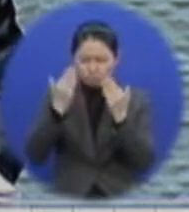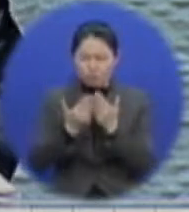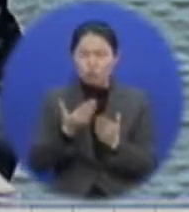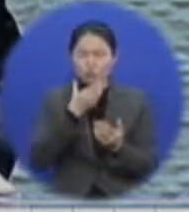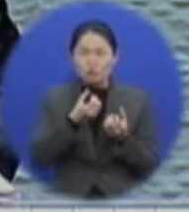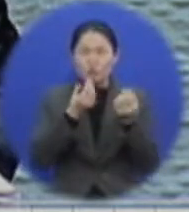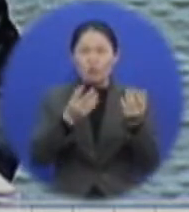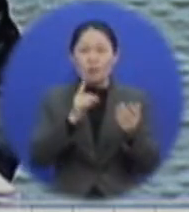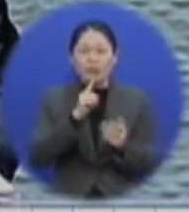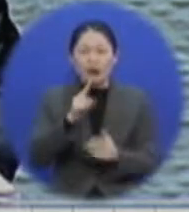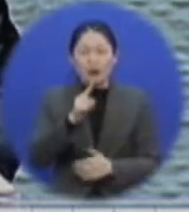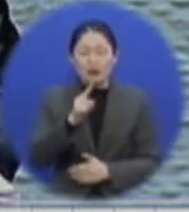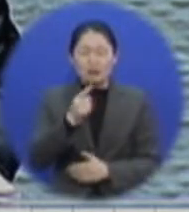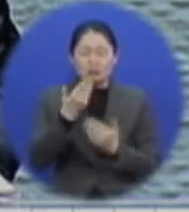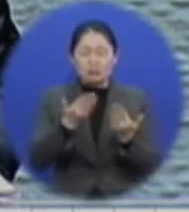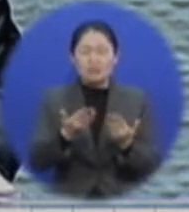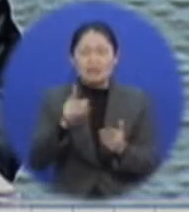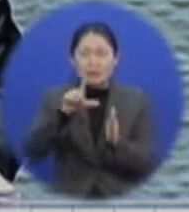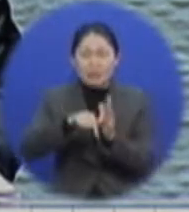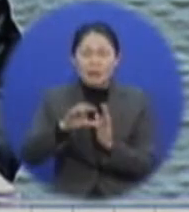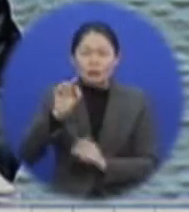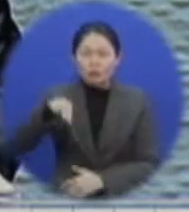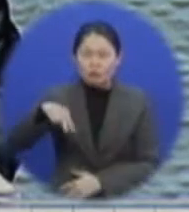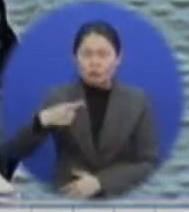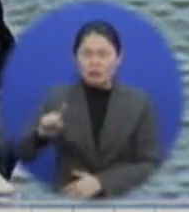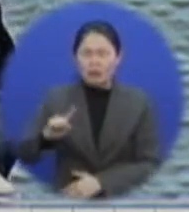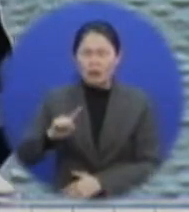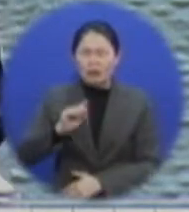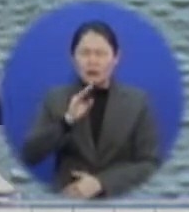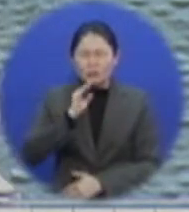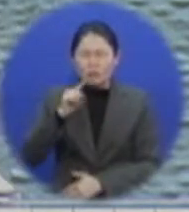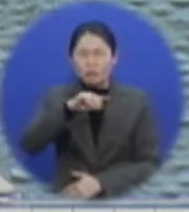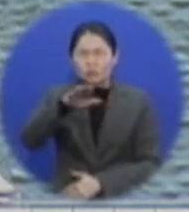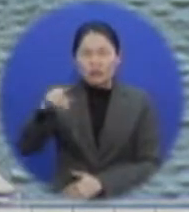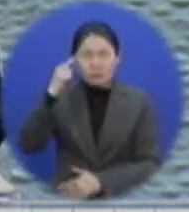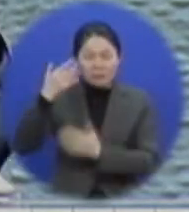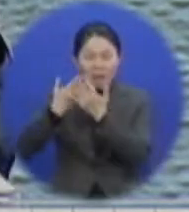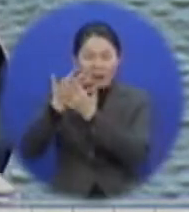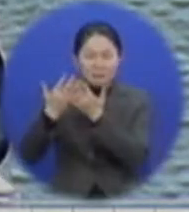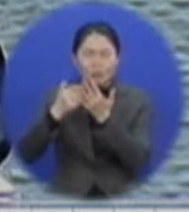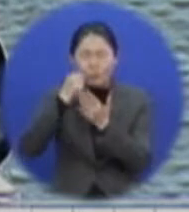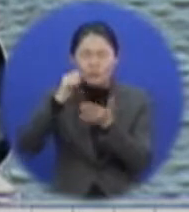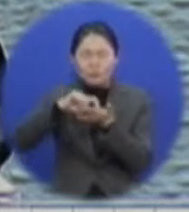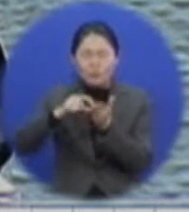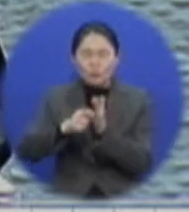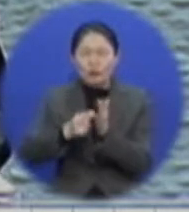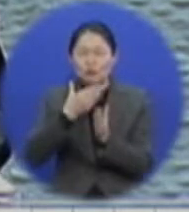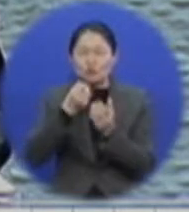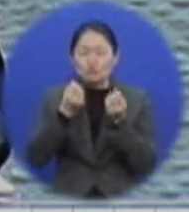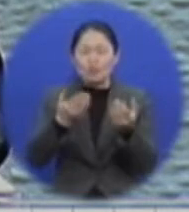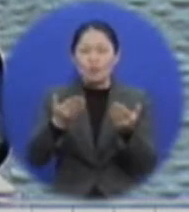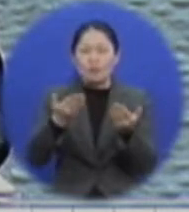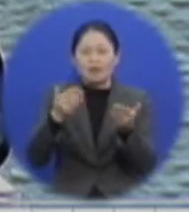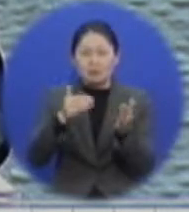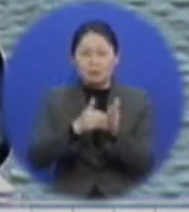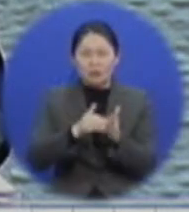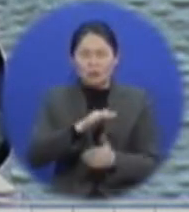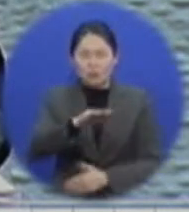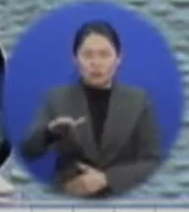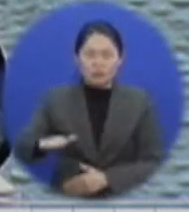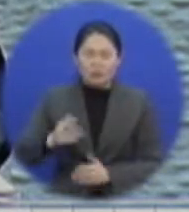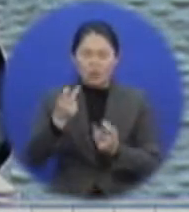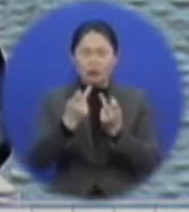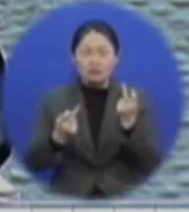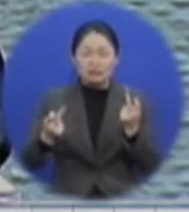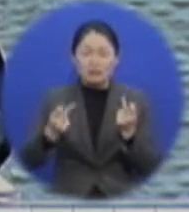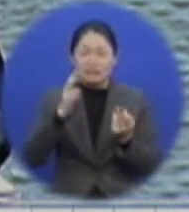상상할 수 없는 축복을 받았어요 창세기 49장 8절에 보면 너는 형제 들의 찬송이 되며